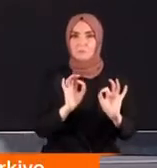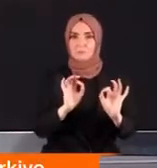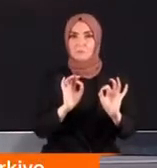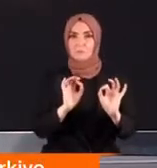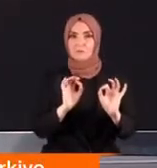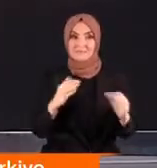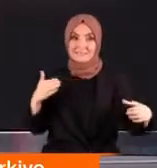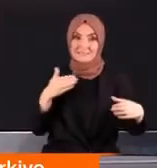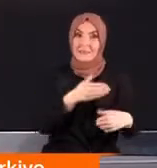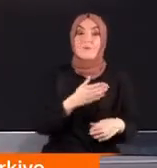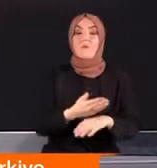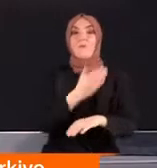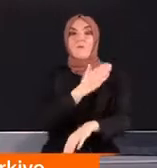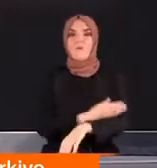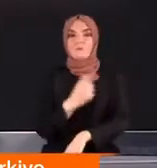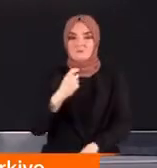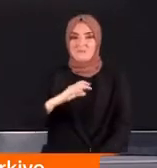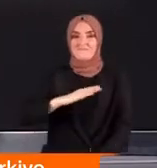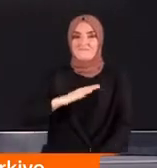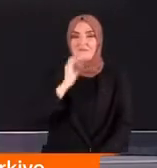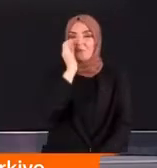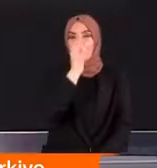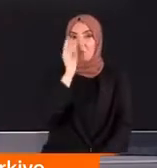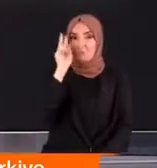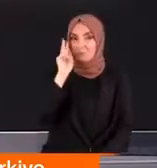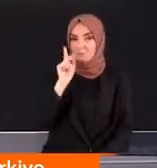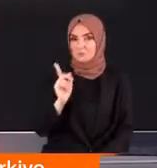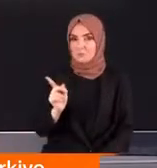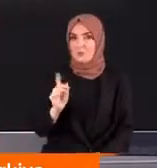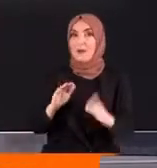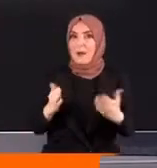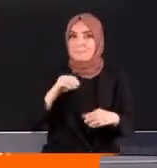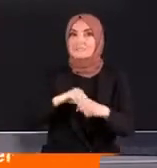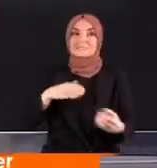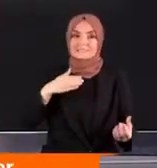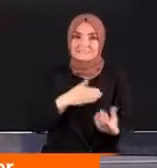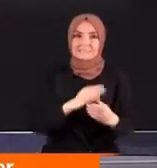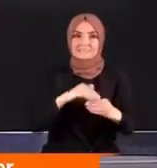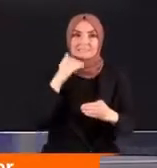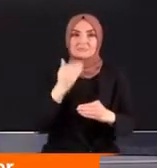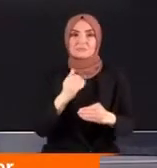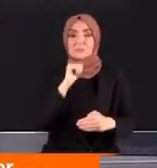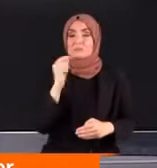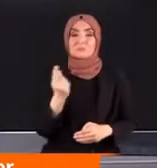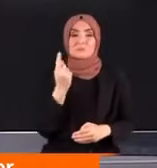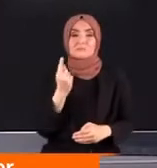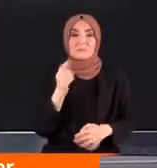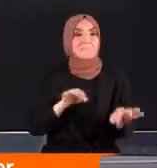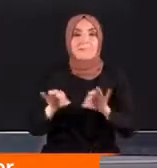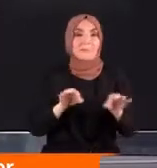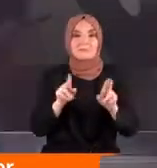olduğu için işinin kolay olacağını düşünmüştü ama içeri girdikten sonra hiçbir şey planladığı gibi olmadı.